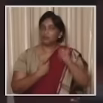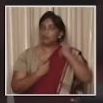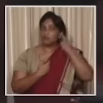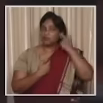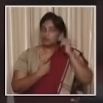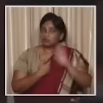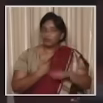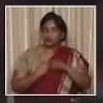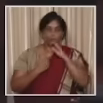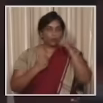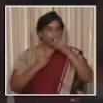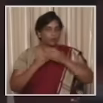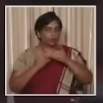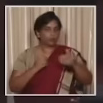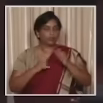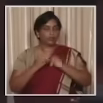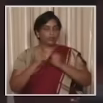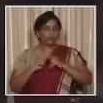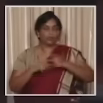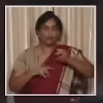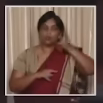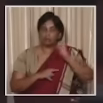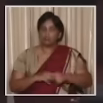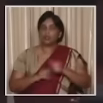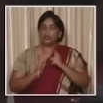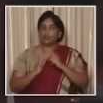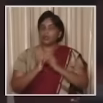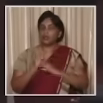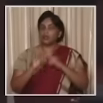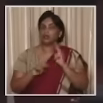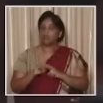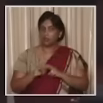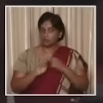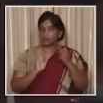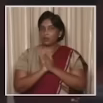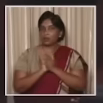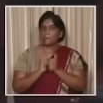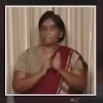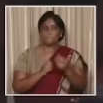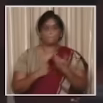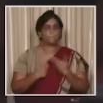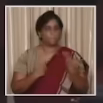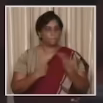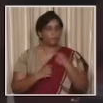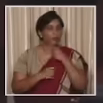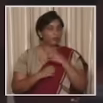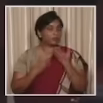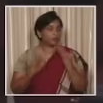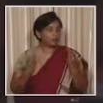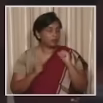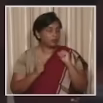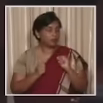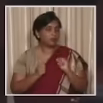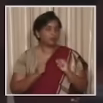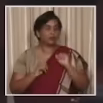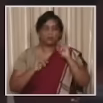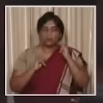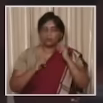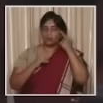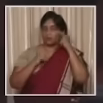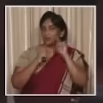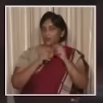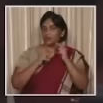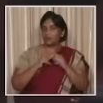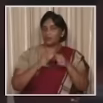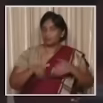බලාපොරොත්තු වෙච්ච දිනවකවාන තුළ කාර්යමණ්ඩල එකඟතාවයකට ජාත්‍යන්තර මූල්‍ය අරමුදලත් එක්ක එන්න බැරි වුණා. ඒ බැරි වුණේ යම් යම් කාරණා